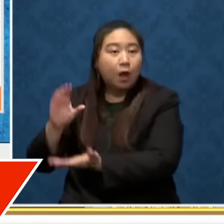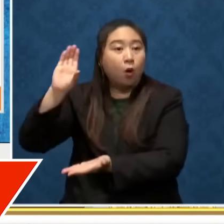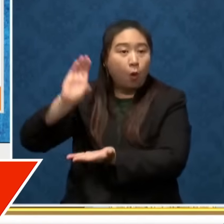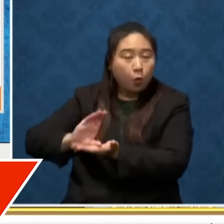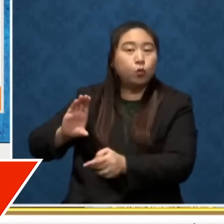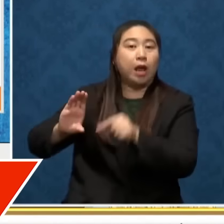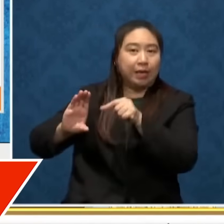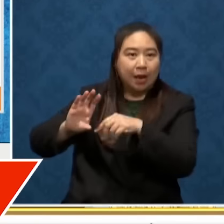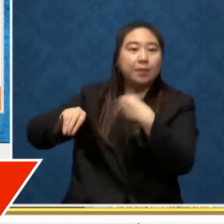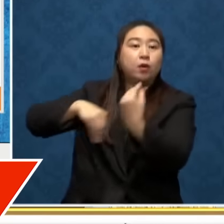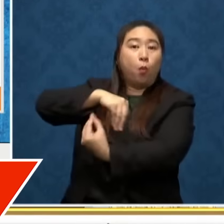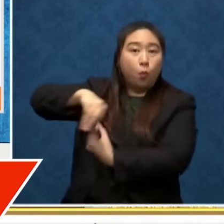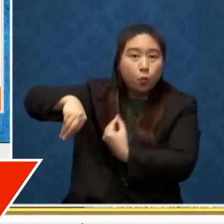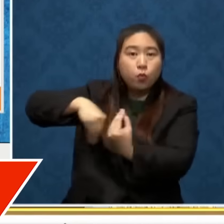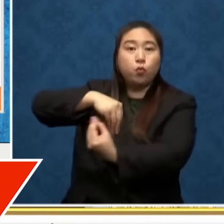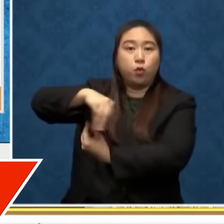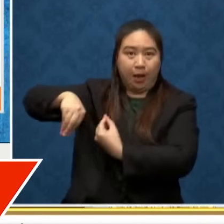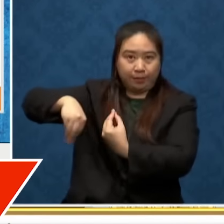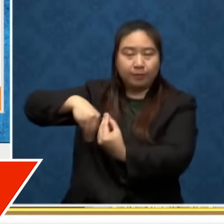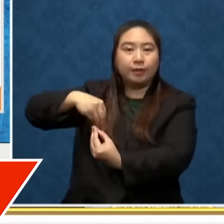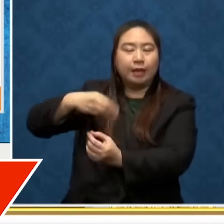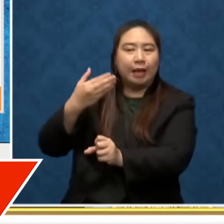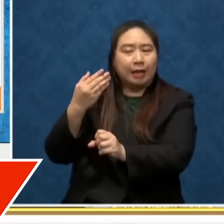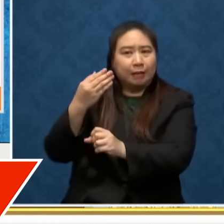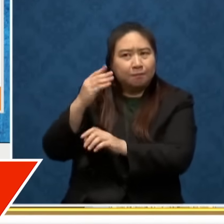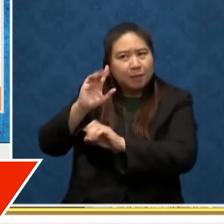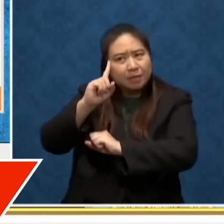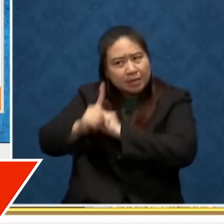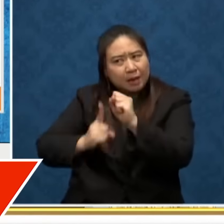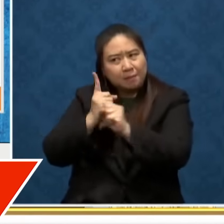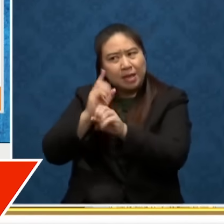นเวียนและดำเนินกิจการหมื่นล้านต่อปี